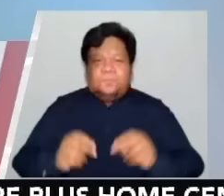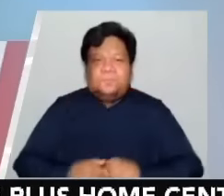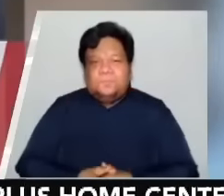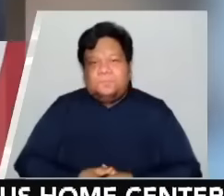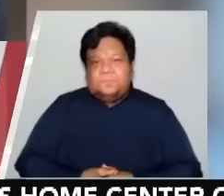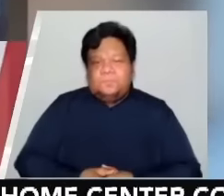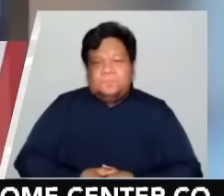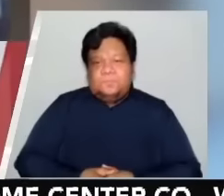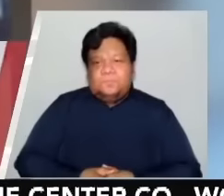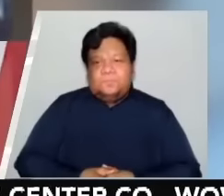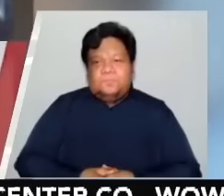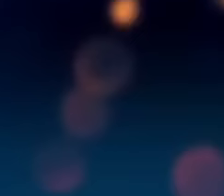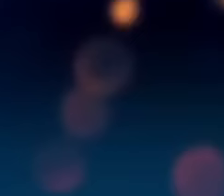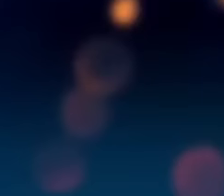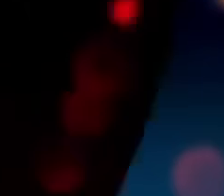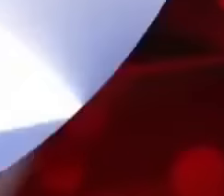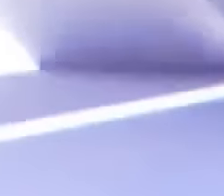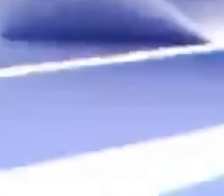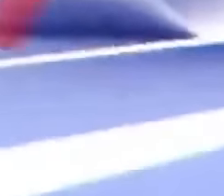integrated